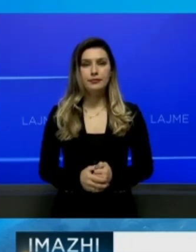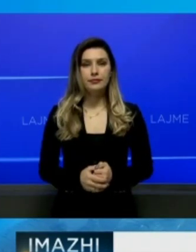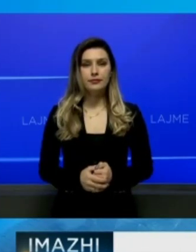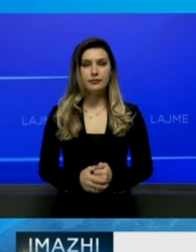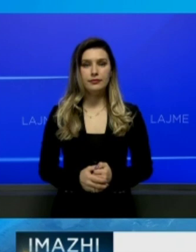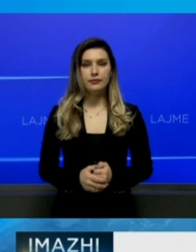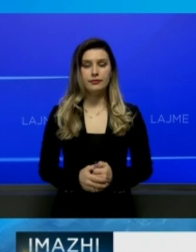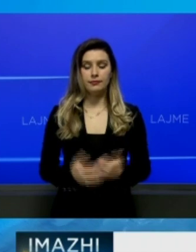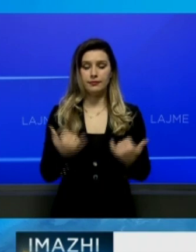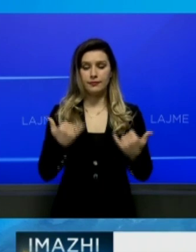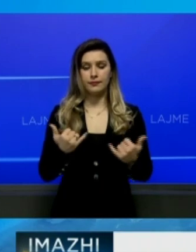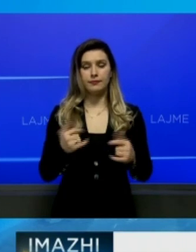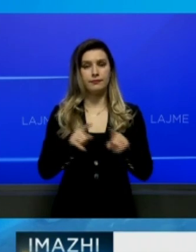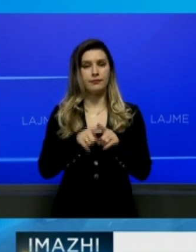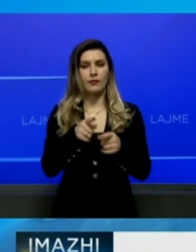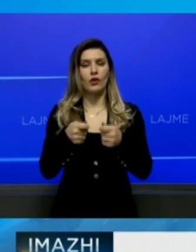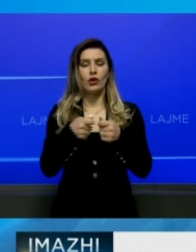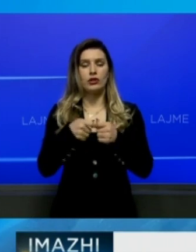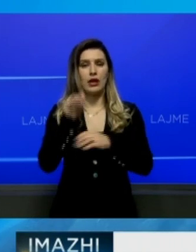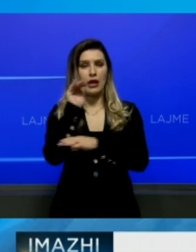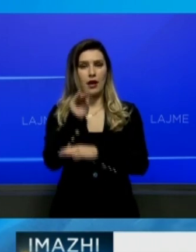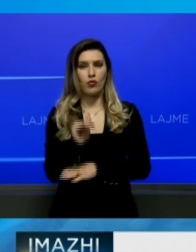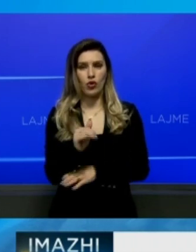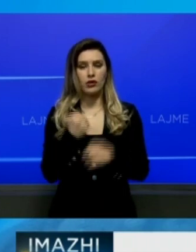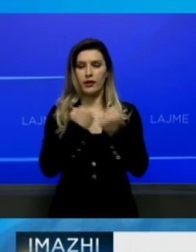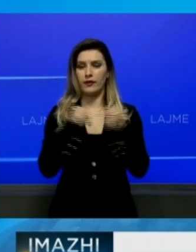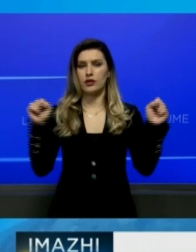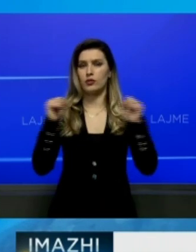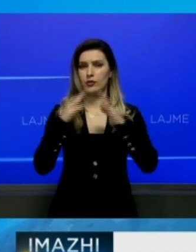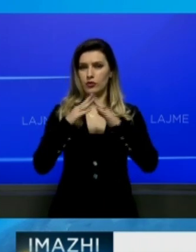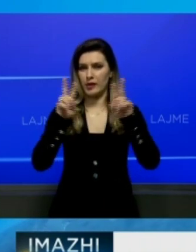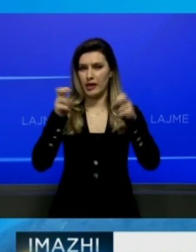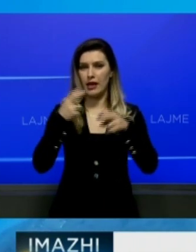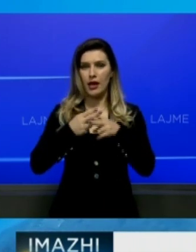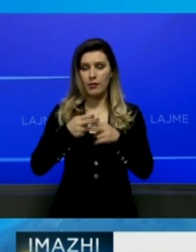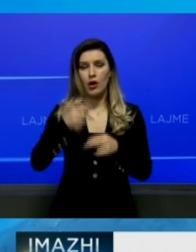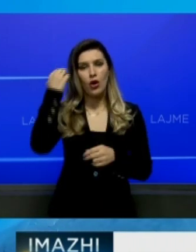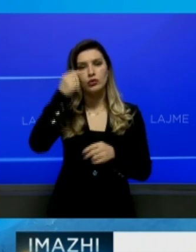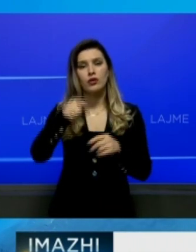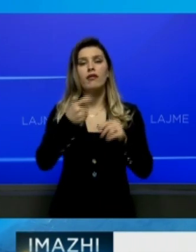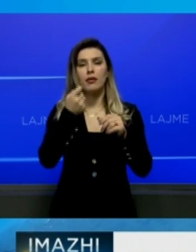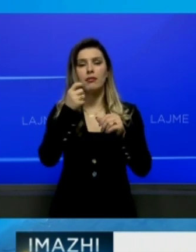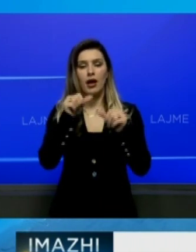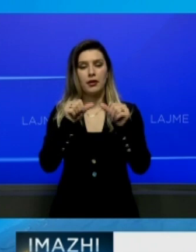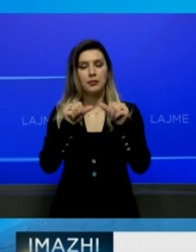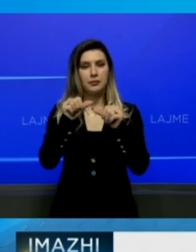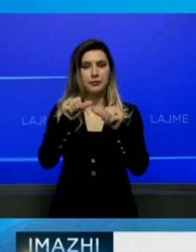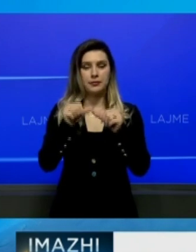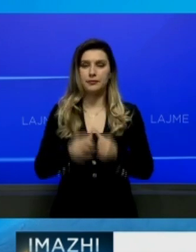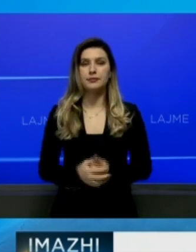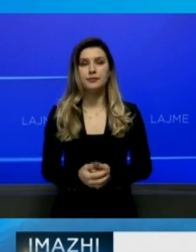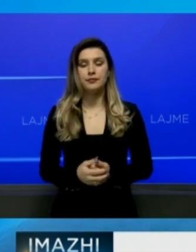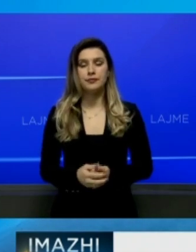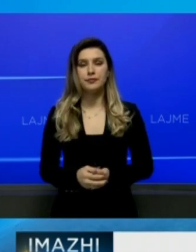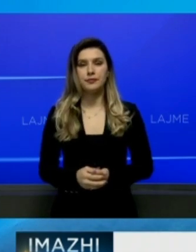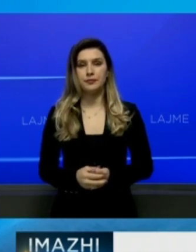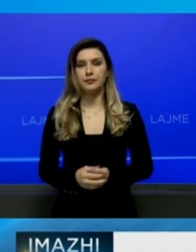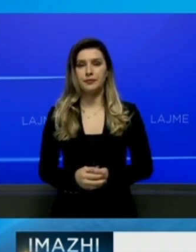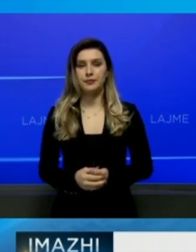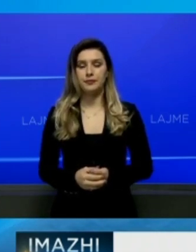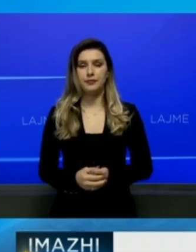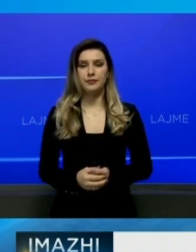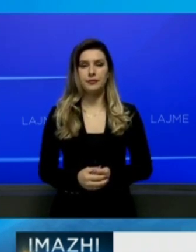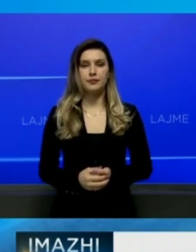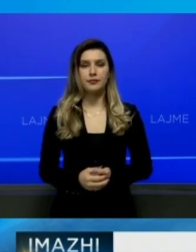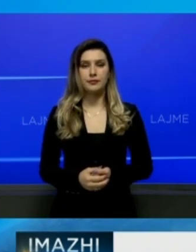Në raportin e Freedom House, Kosova shënon ngritje të lehtë, ngjecje të mbesi në luftimin e korrupsionit.